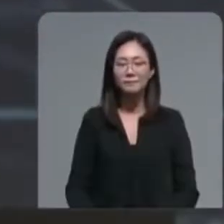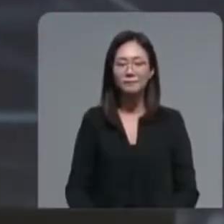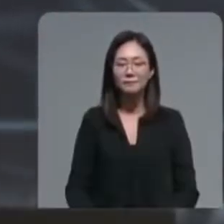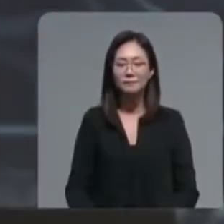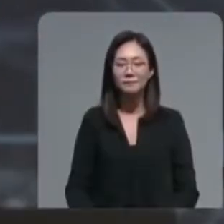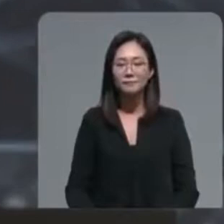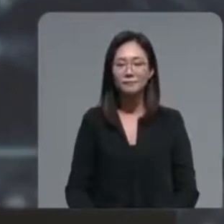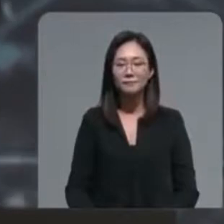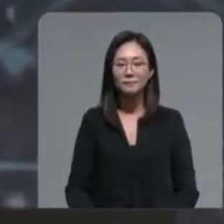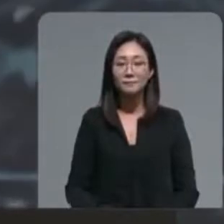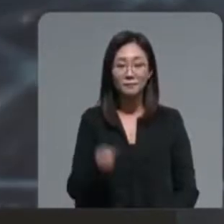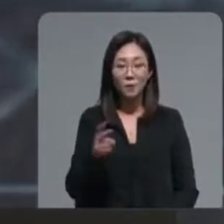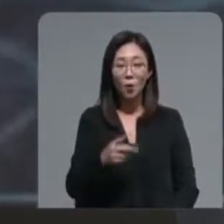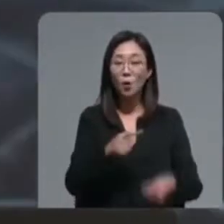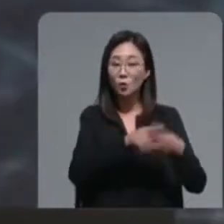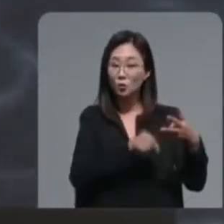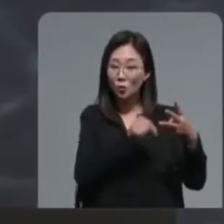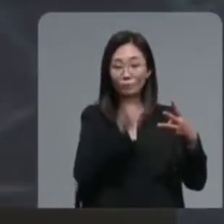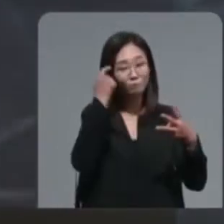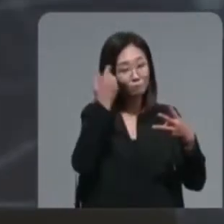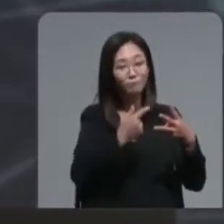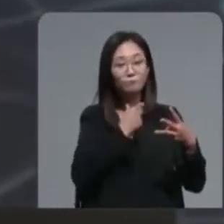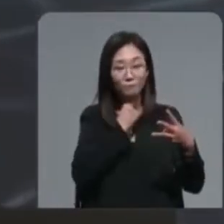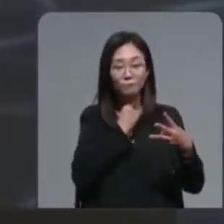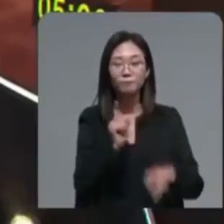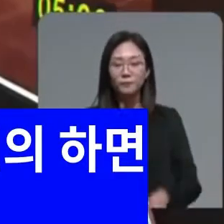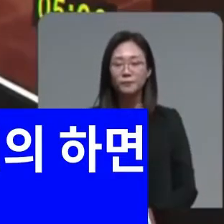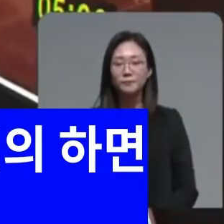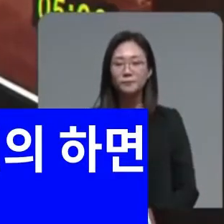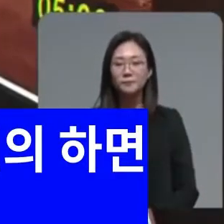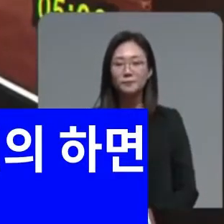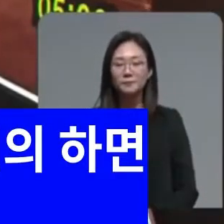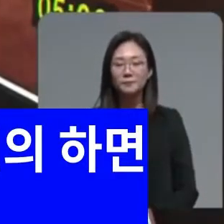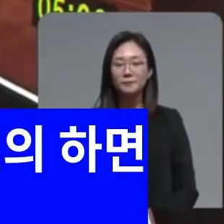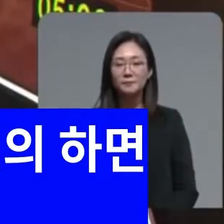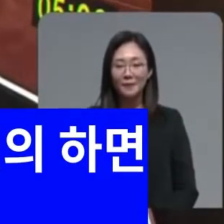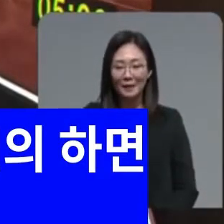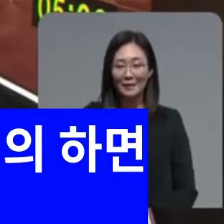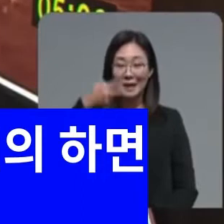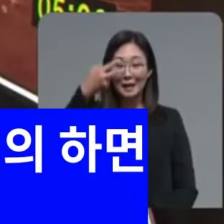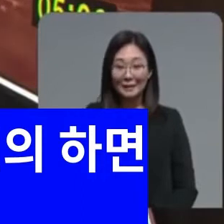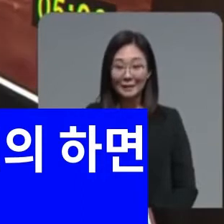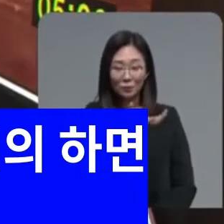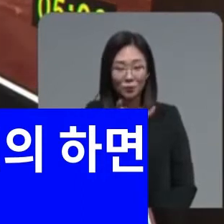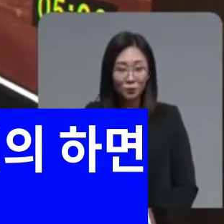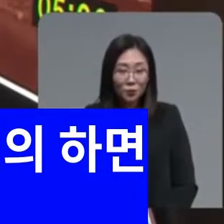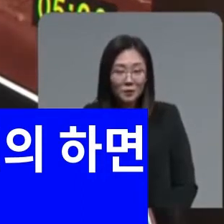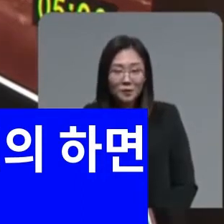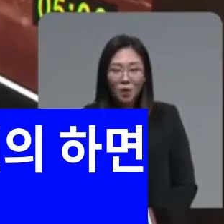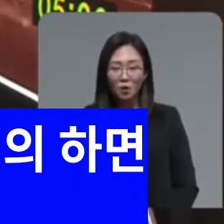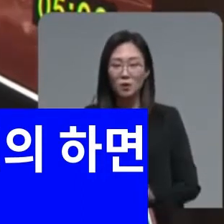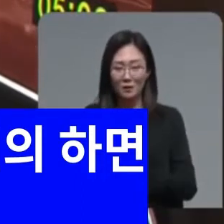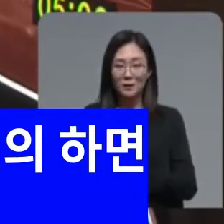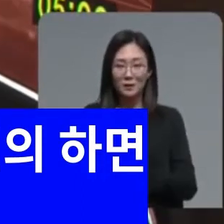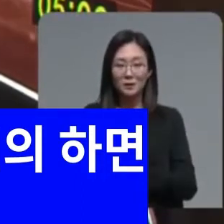그래서 우리 그 윤석열 후보께 묻겠습니다. 사드 배치 이거 고고도